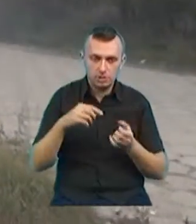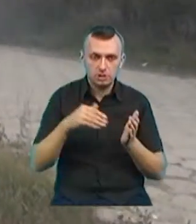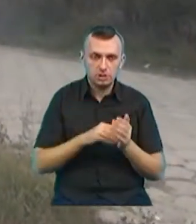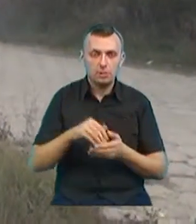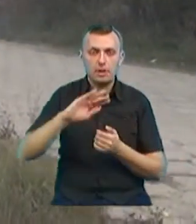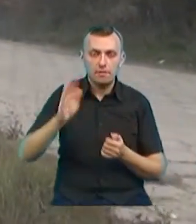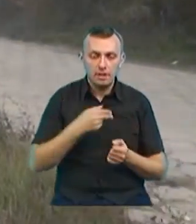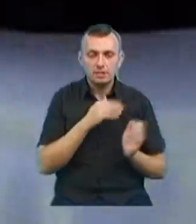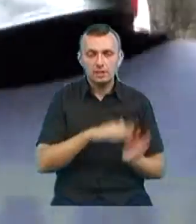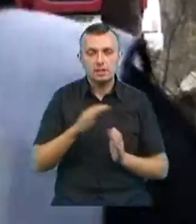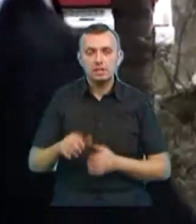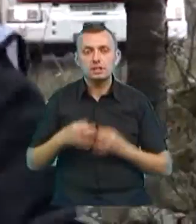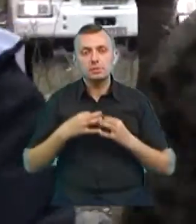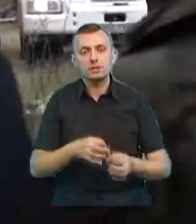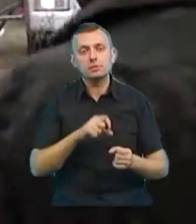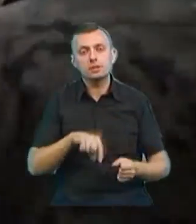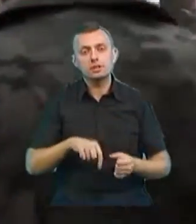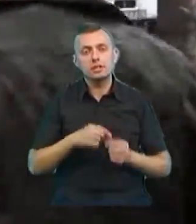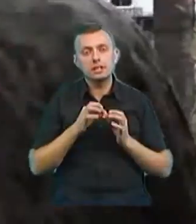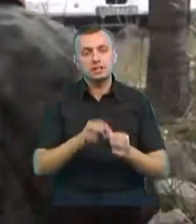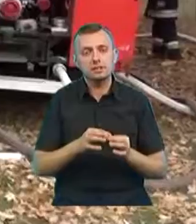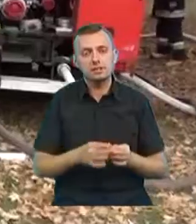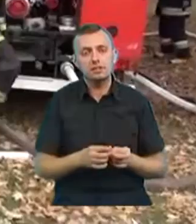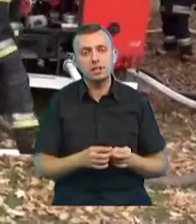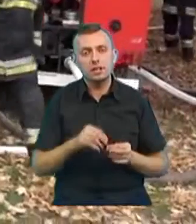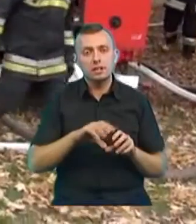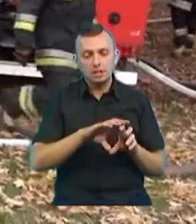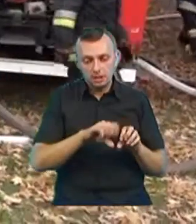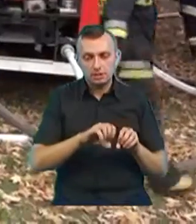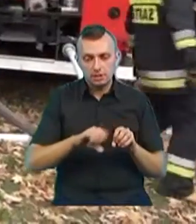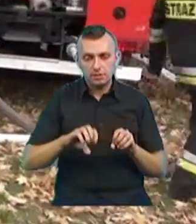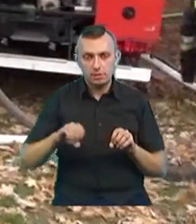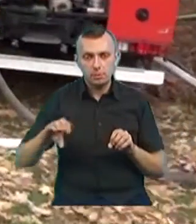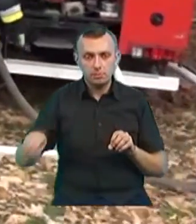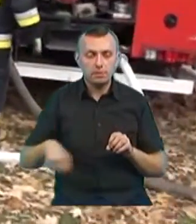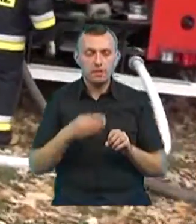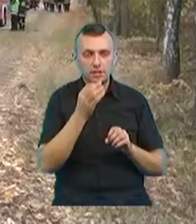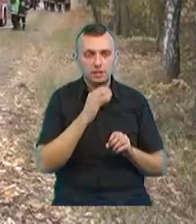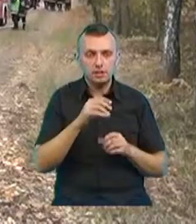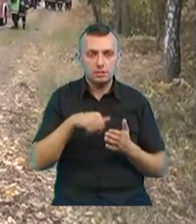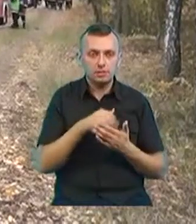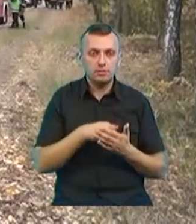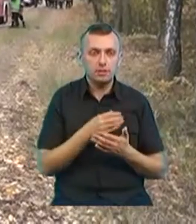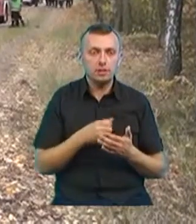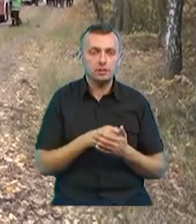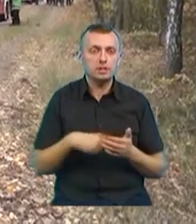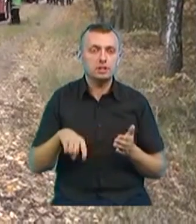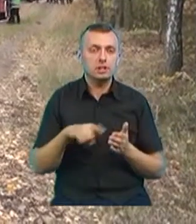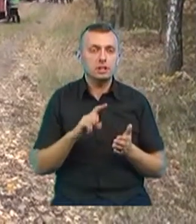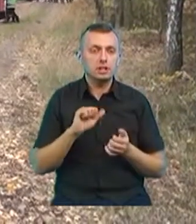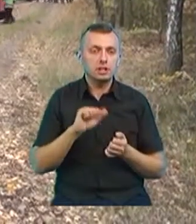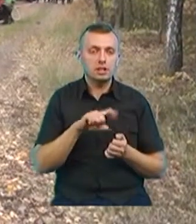lasu. Na rozpoznanie wyjechały jednostki gaśnicze. Pożar jednak był na tyle duży, że trzeba było wezwać posiłki. W tej chwili trwa